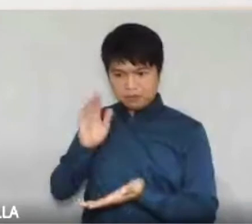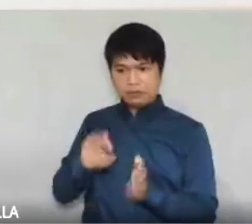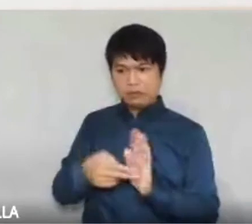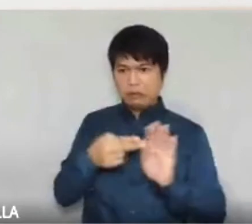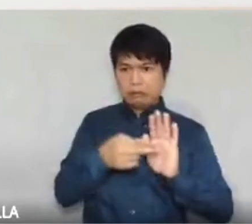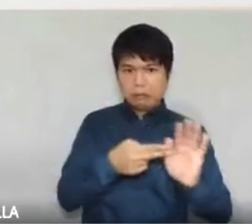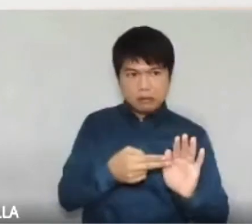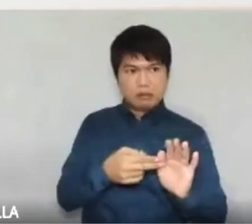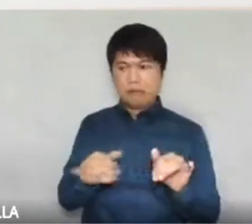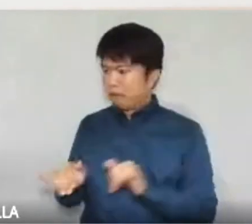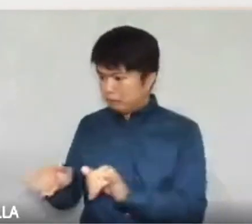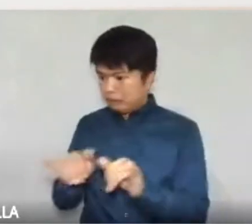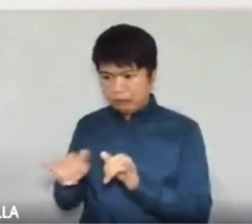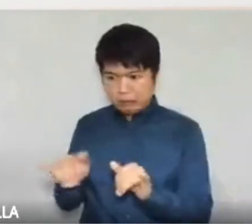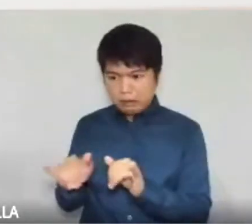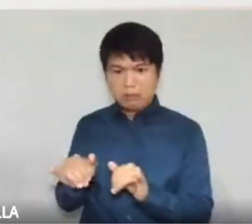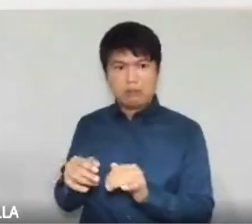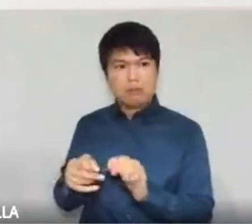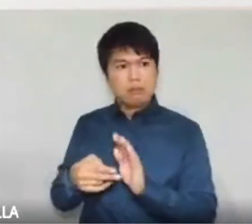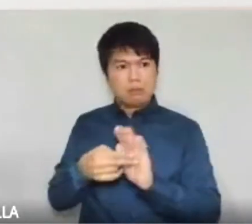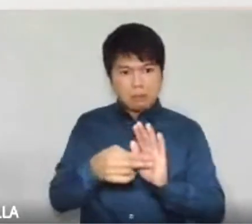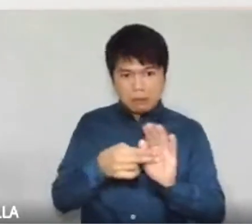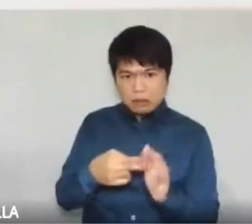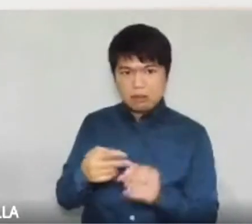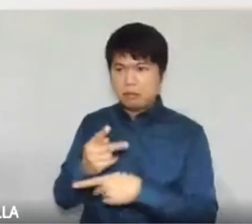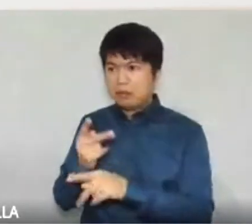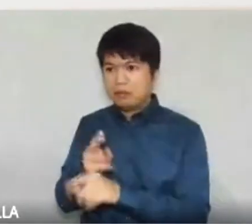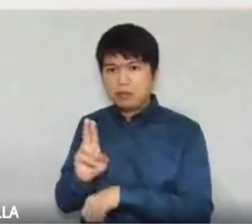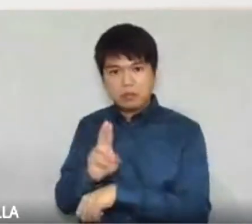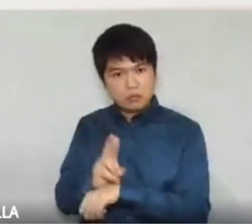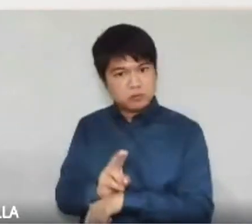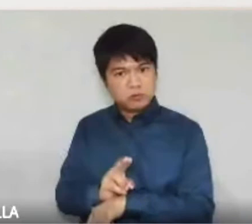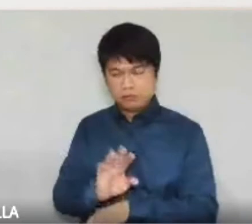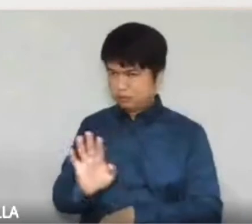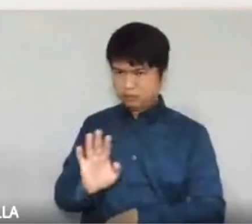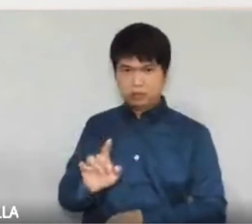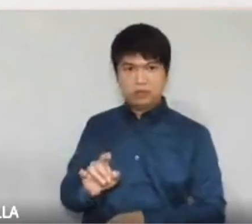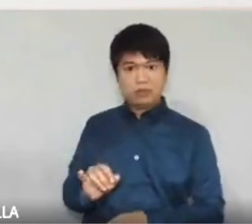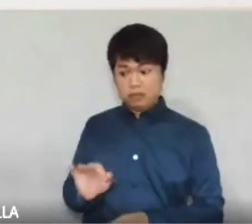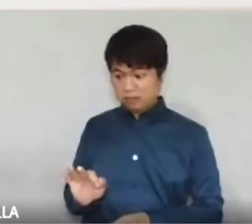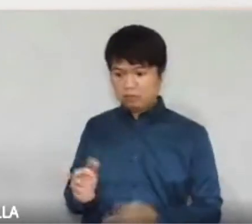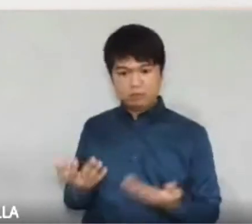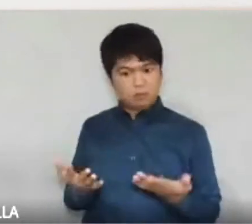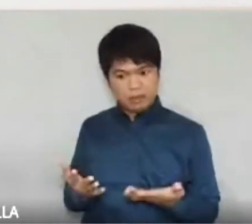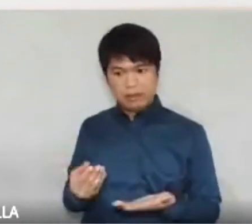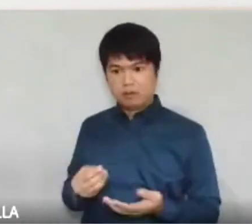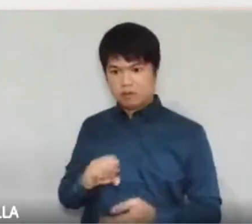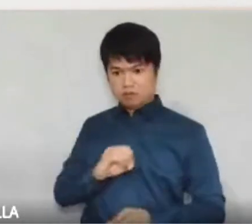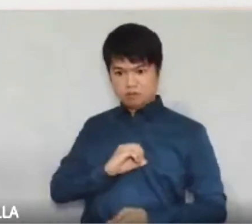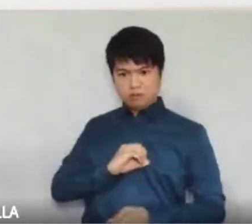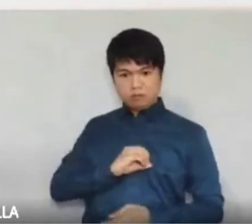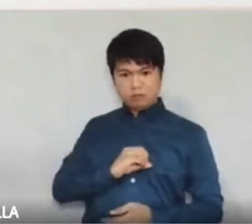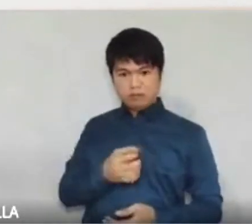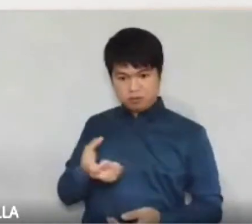pare-pareho ang brand ng mga products na ginagamit nila. Kung walang sariling kagamitan ang pasyente para gumamit ng